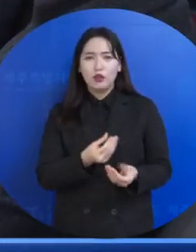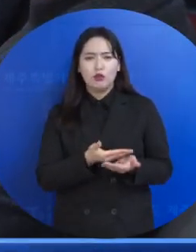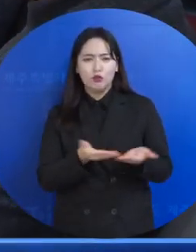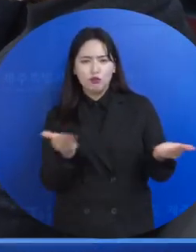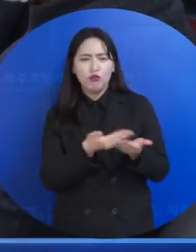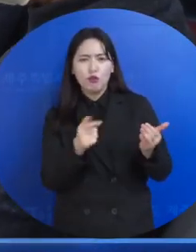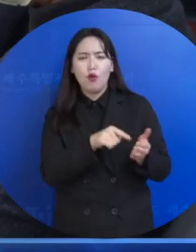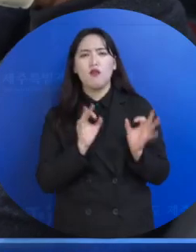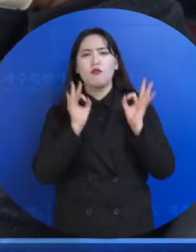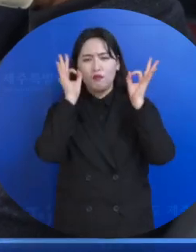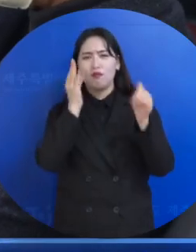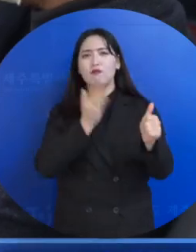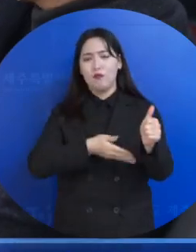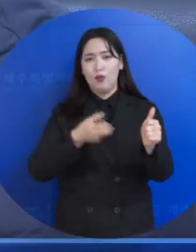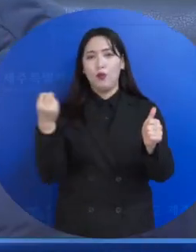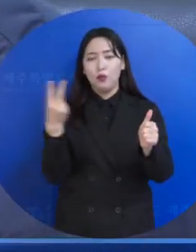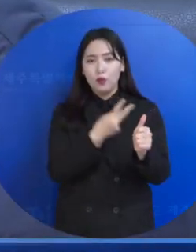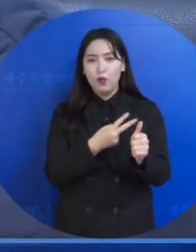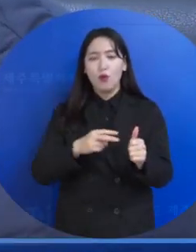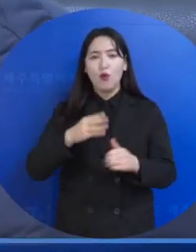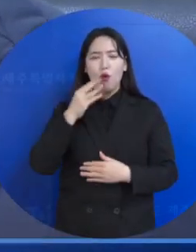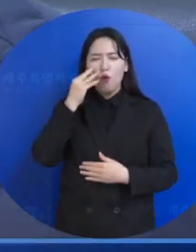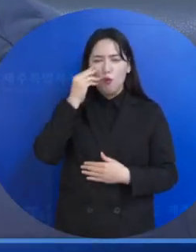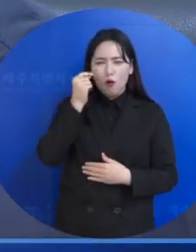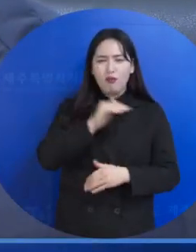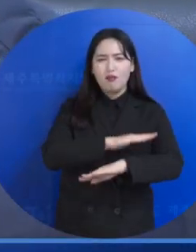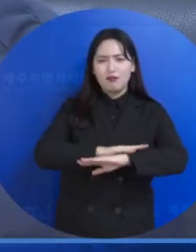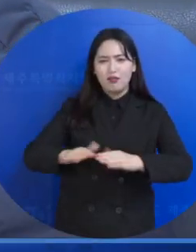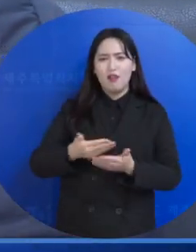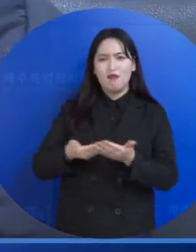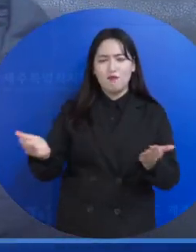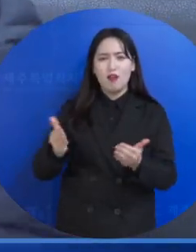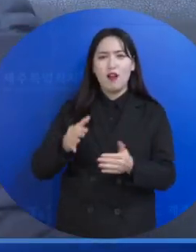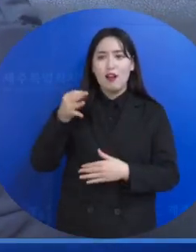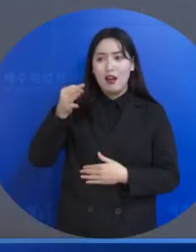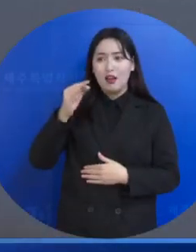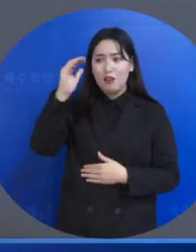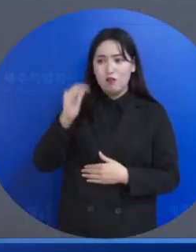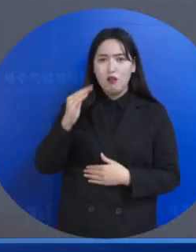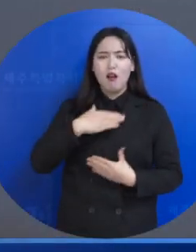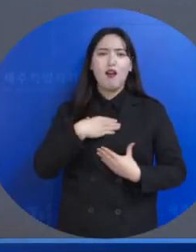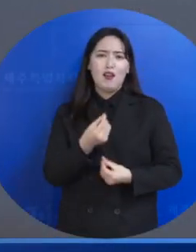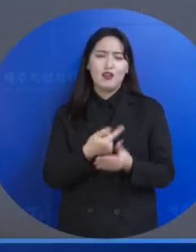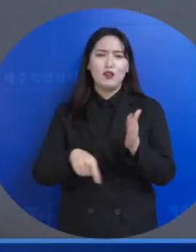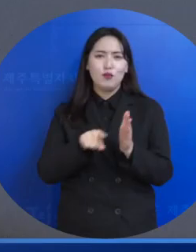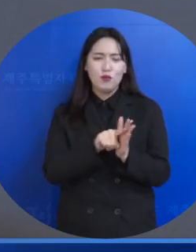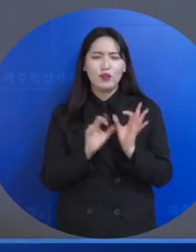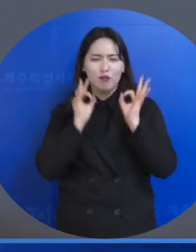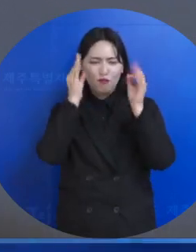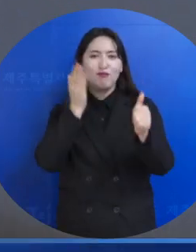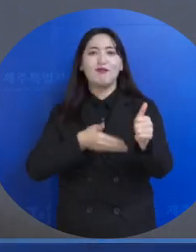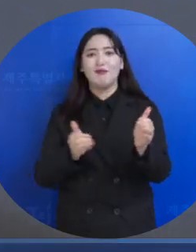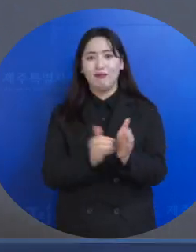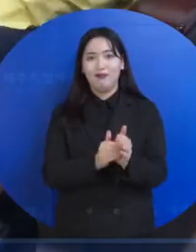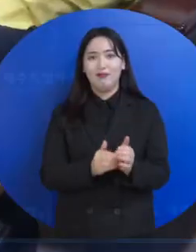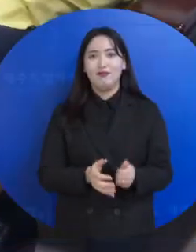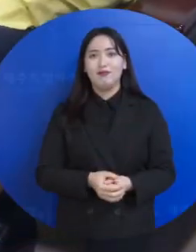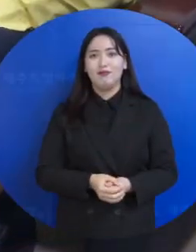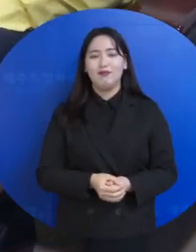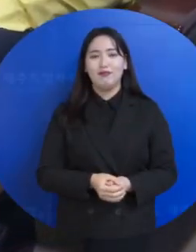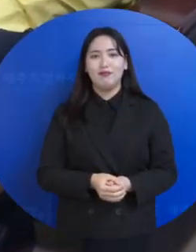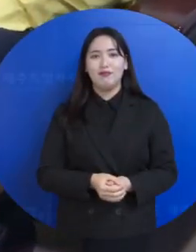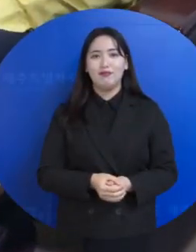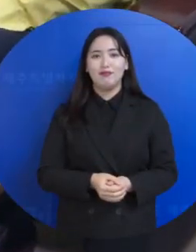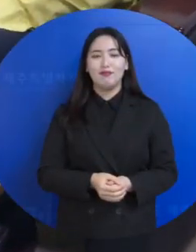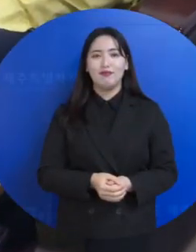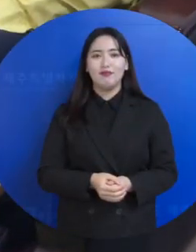공급에 힘써줄 것과 축산물의 원활한 수급 및 가격 안정에 총력을 다하여 줄 것을 당부하였습니다.